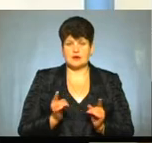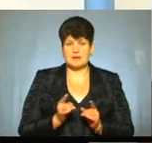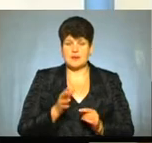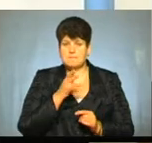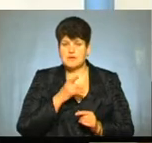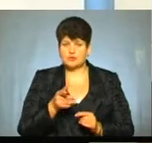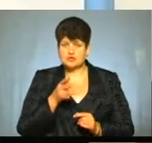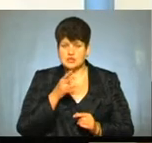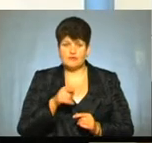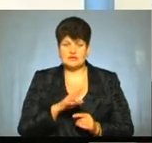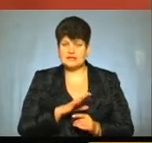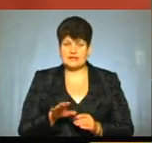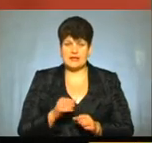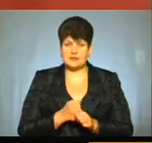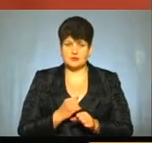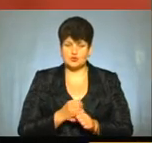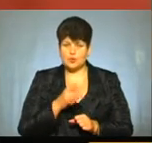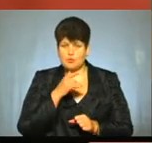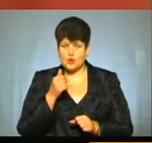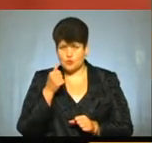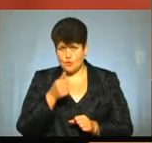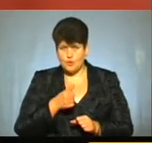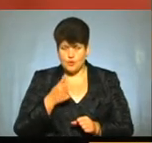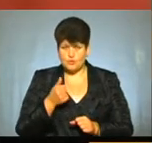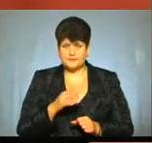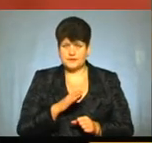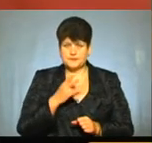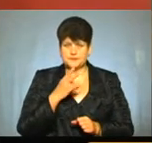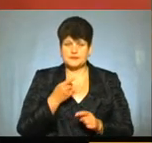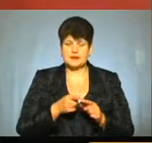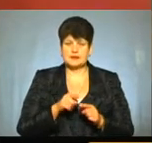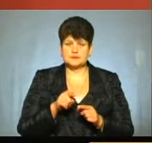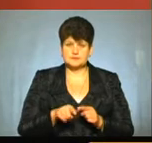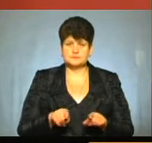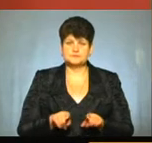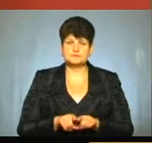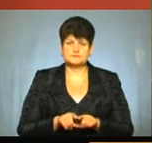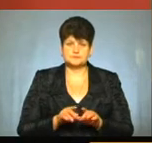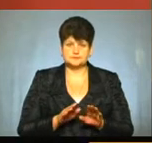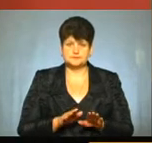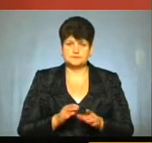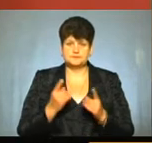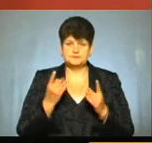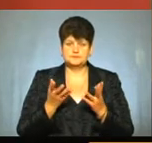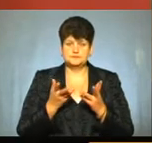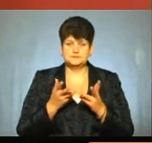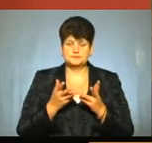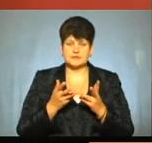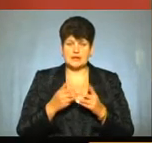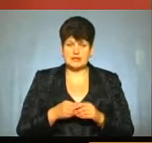період часу протягом року, тобто вони не працюють протягом року, але незважаючи на це, все одно дуже